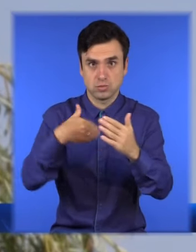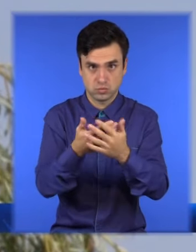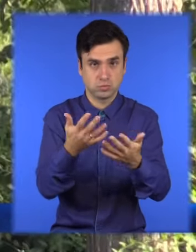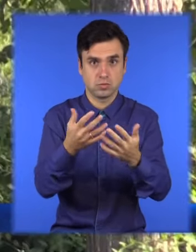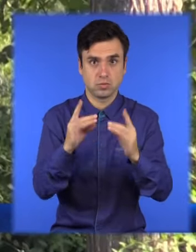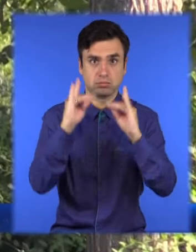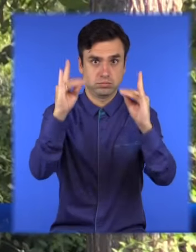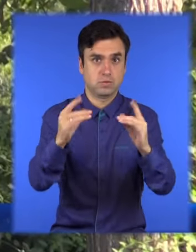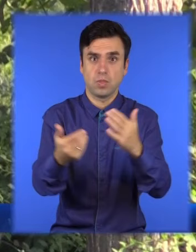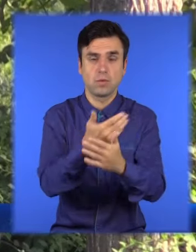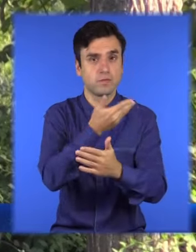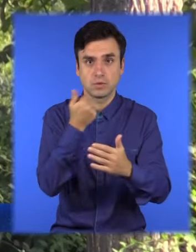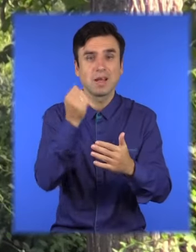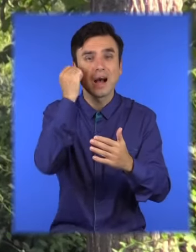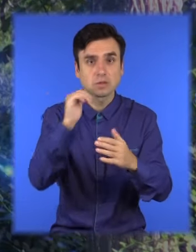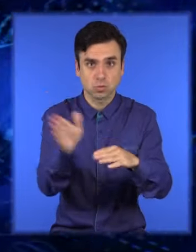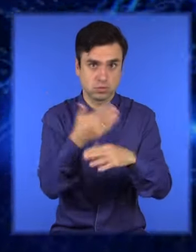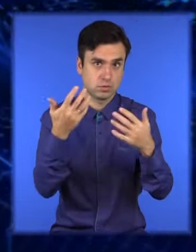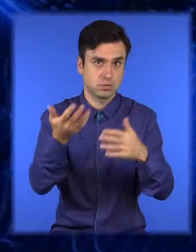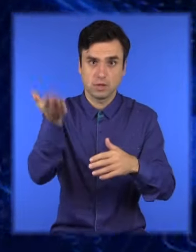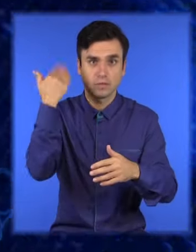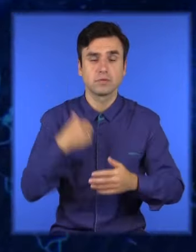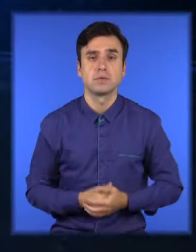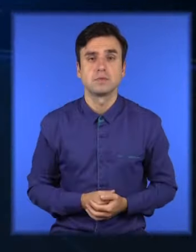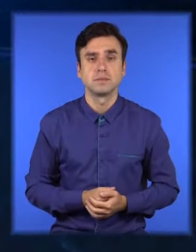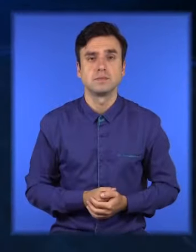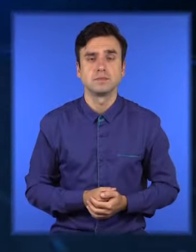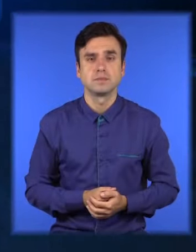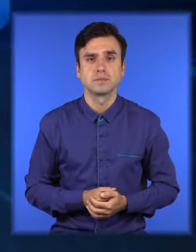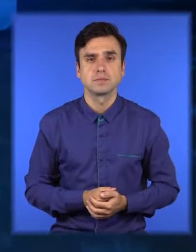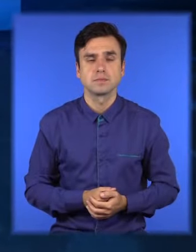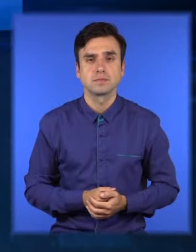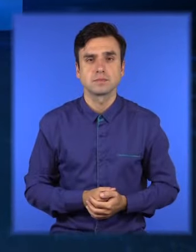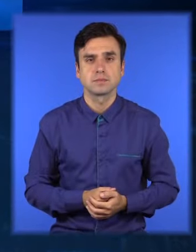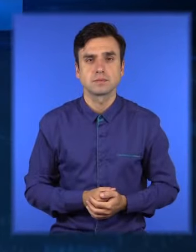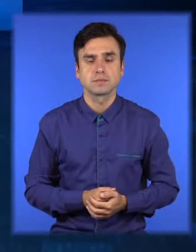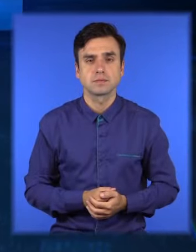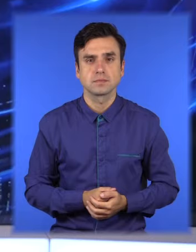об'єктом можна було користуватися.